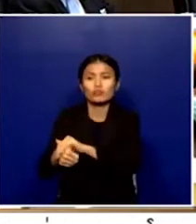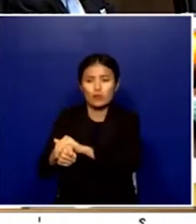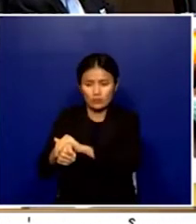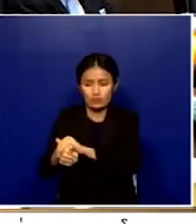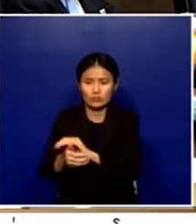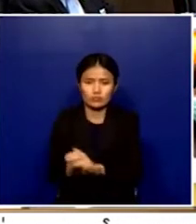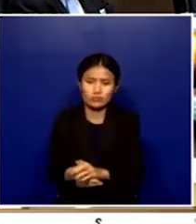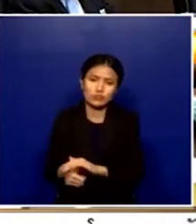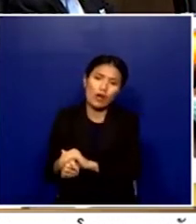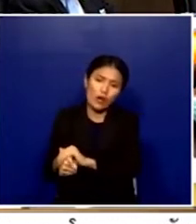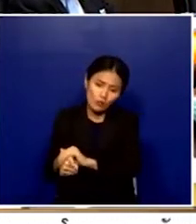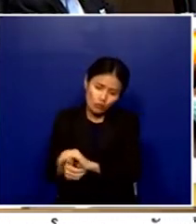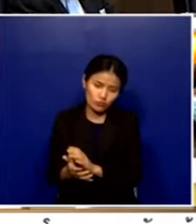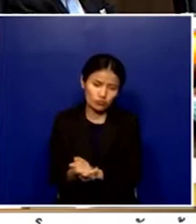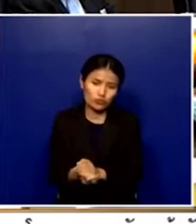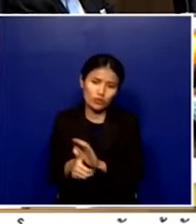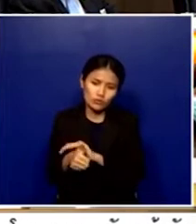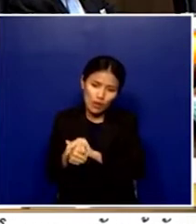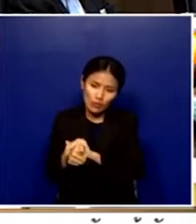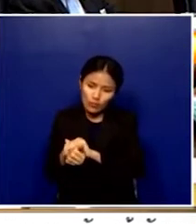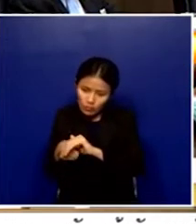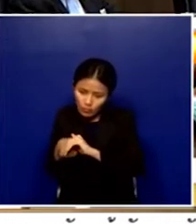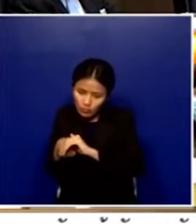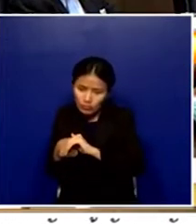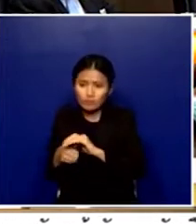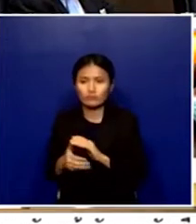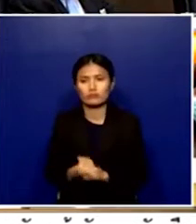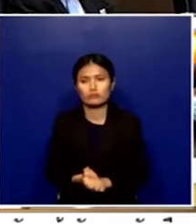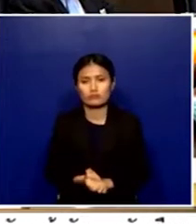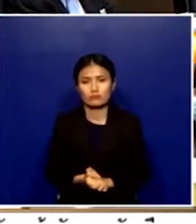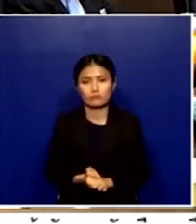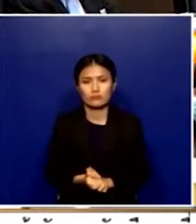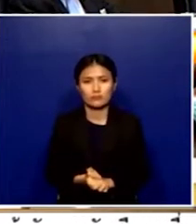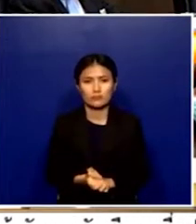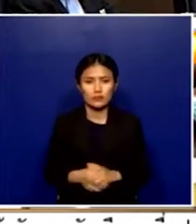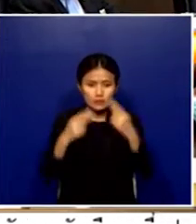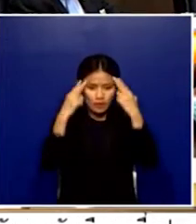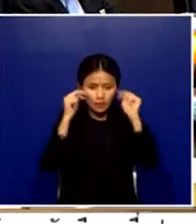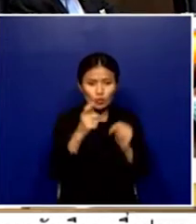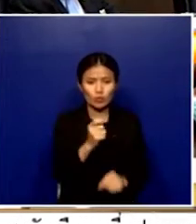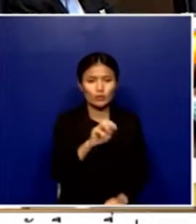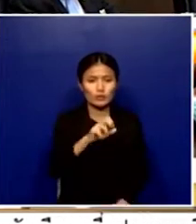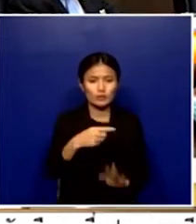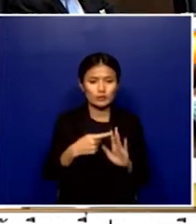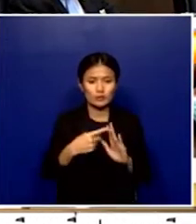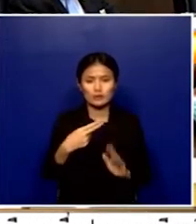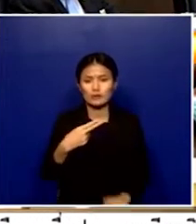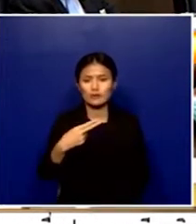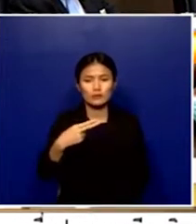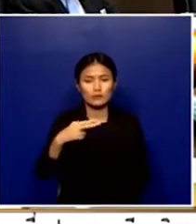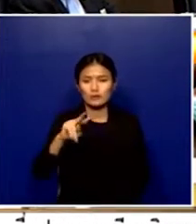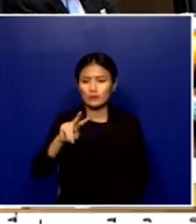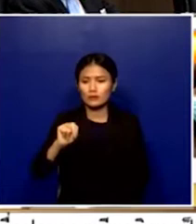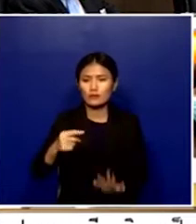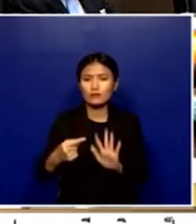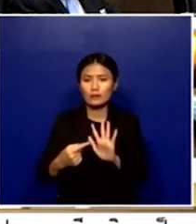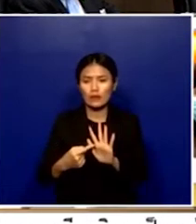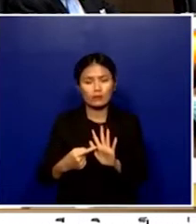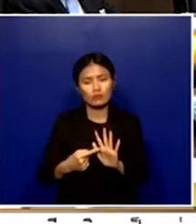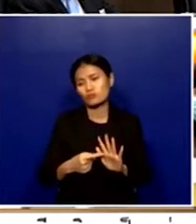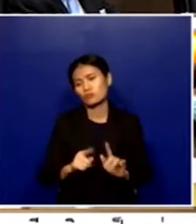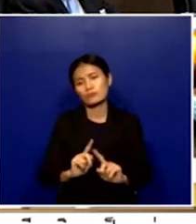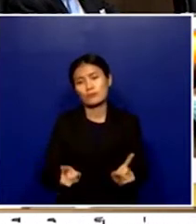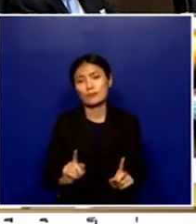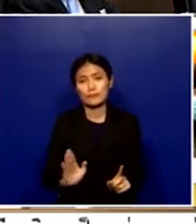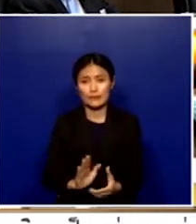็นเตา ต่าที่คอยหดหัวในกระดองท่านประทนค้า